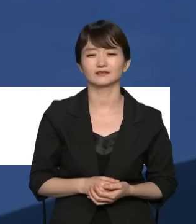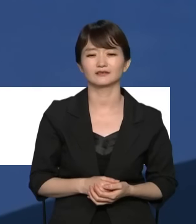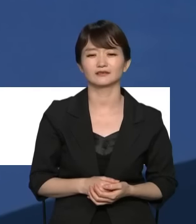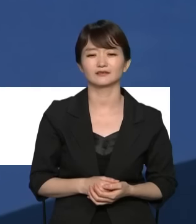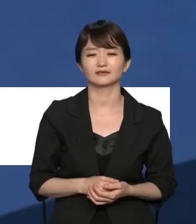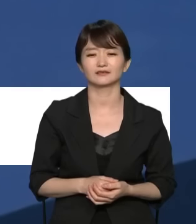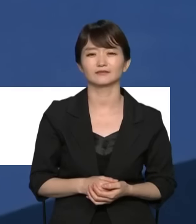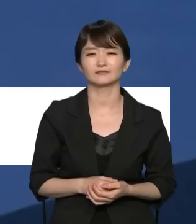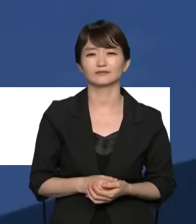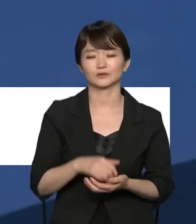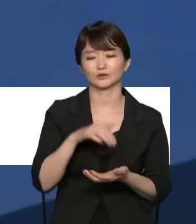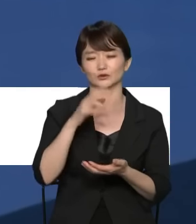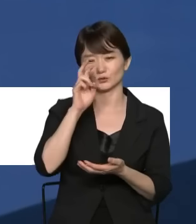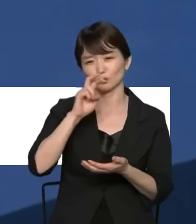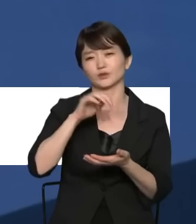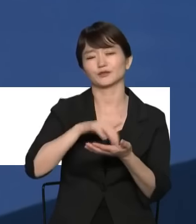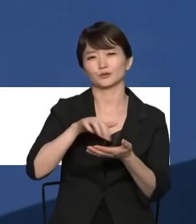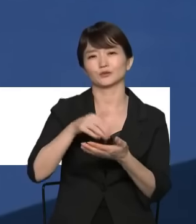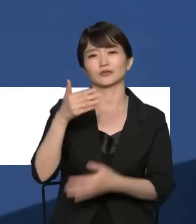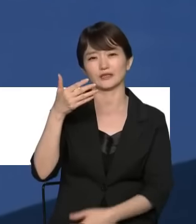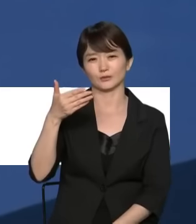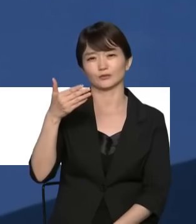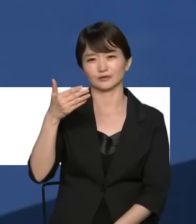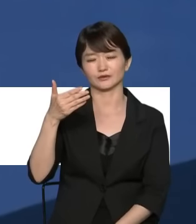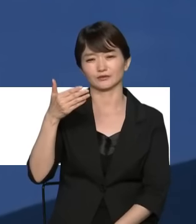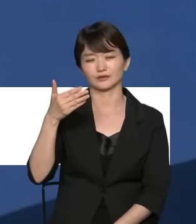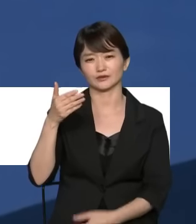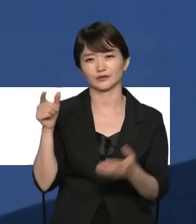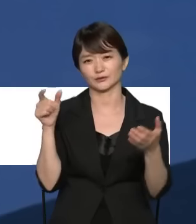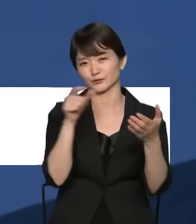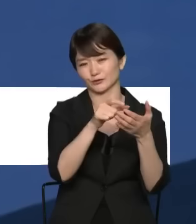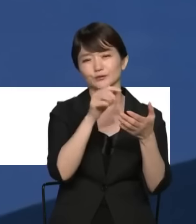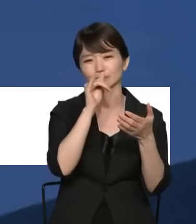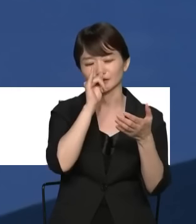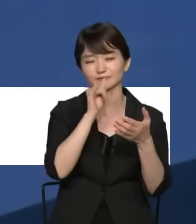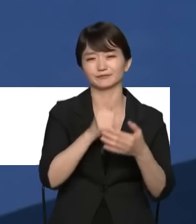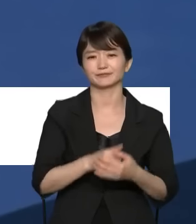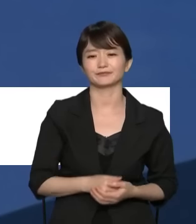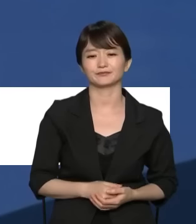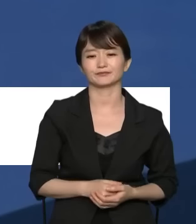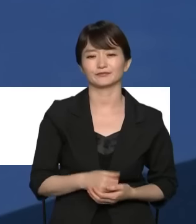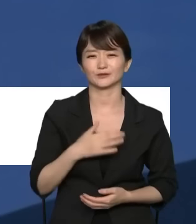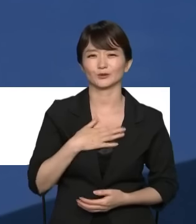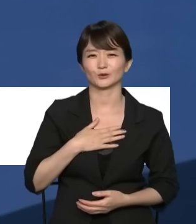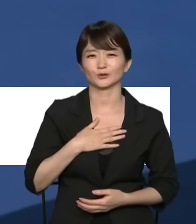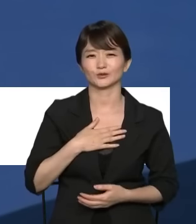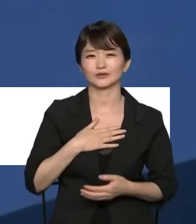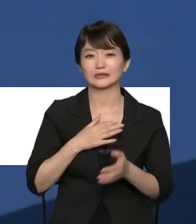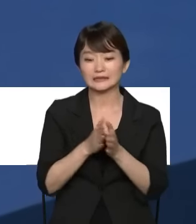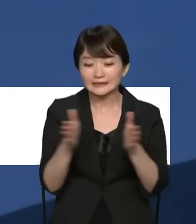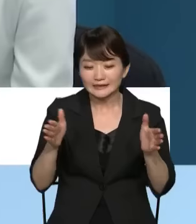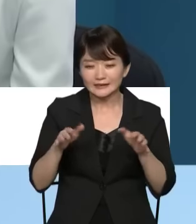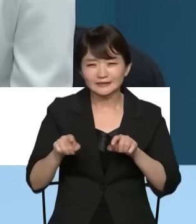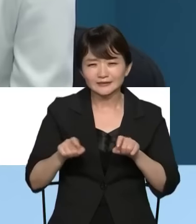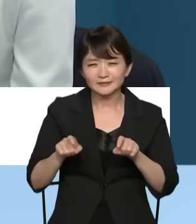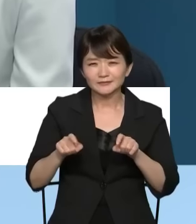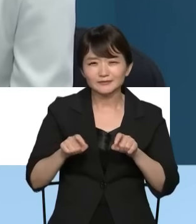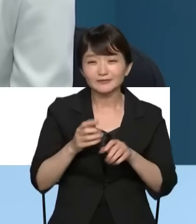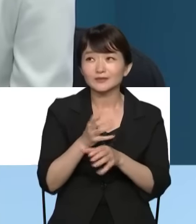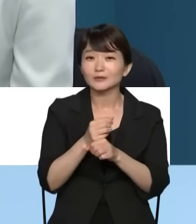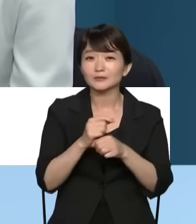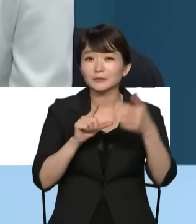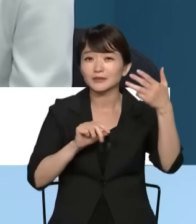인스트루먼트까지 하면 총 9곡이 수록되는 정규 앨범인데요. 네. 저도 떨려요, 사실. 8월